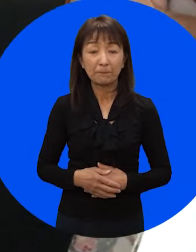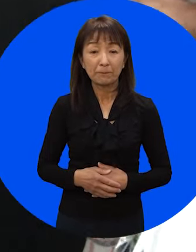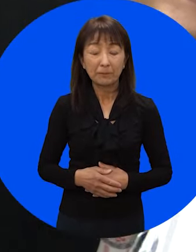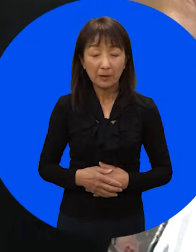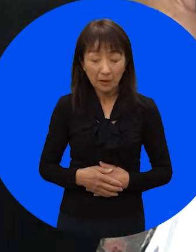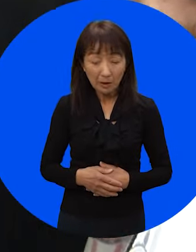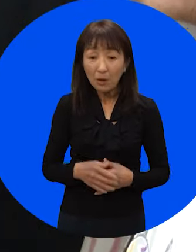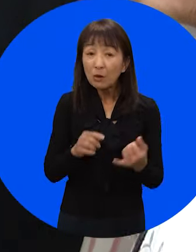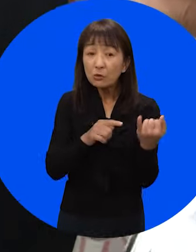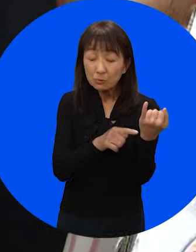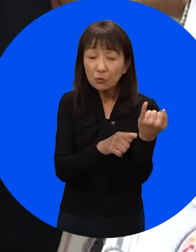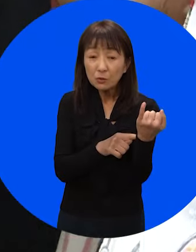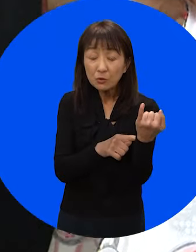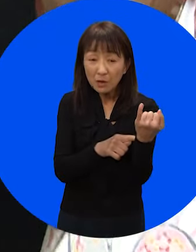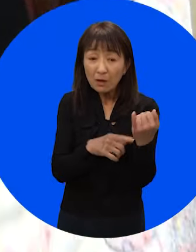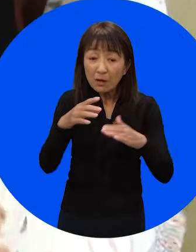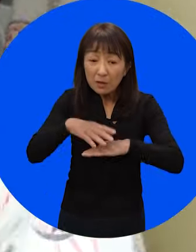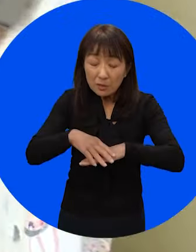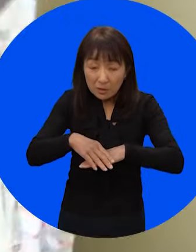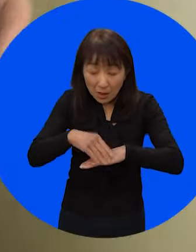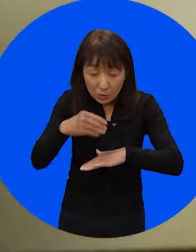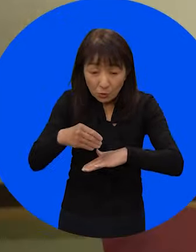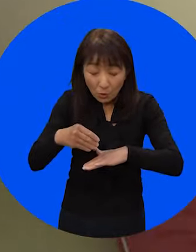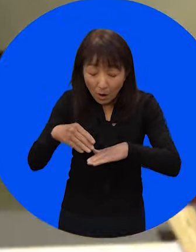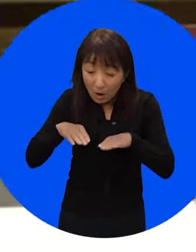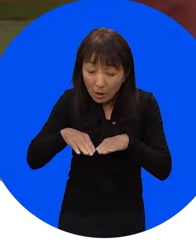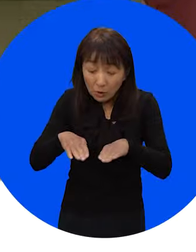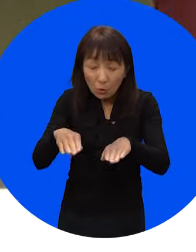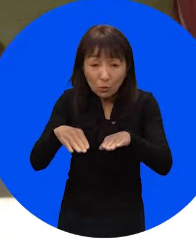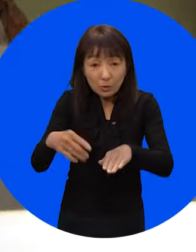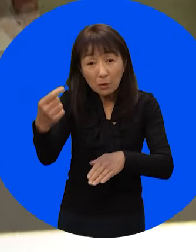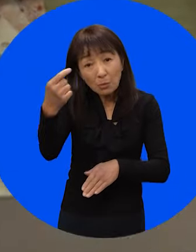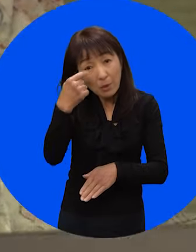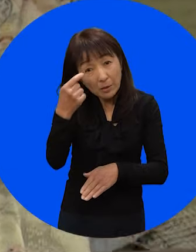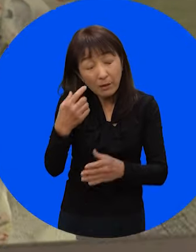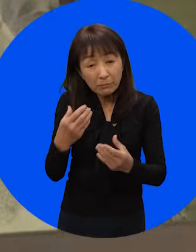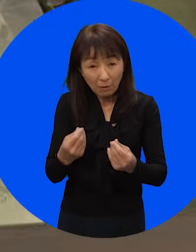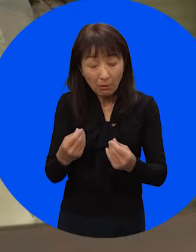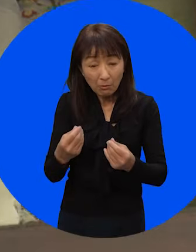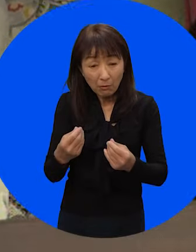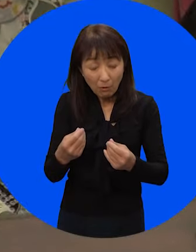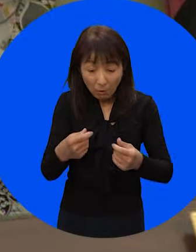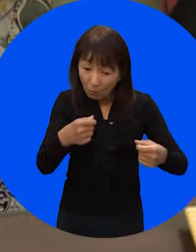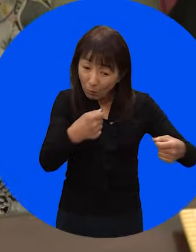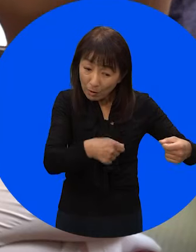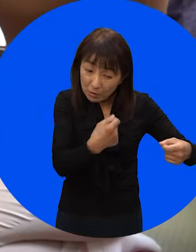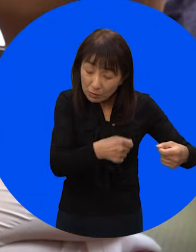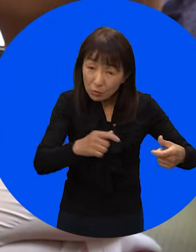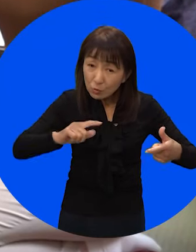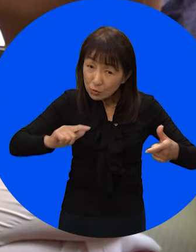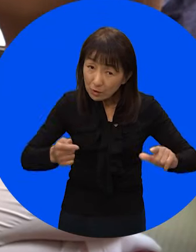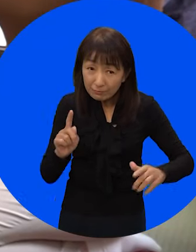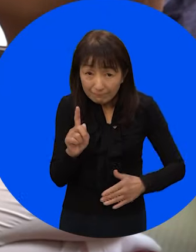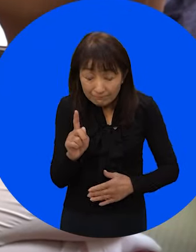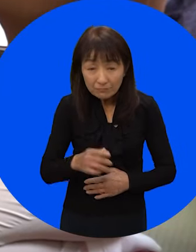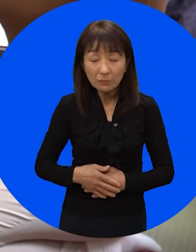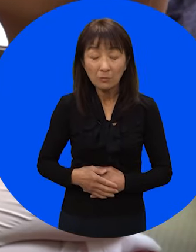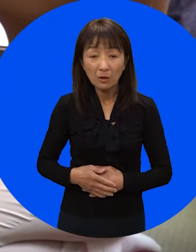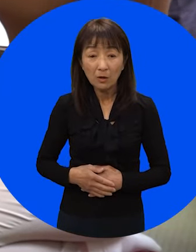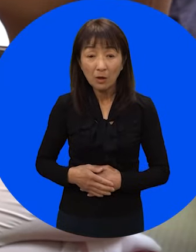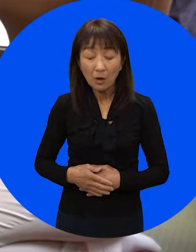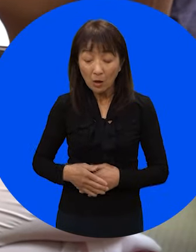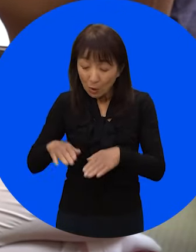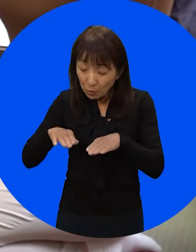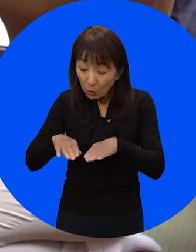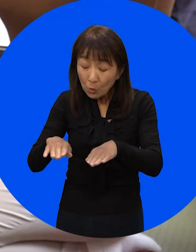いた藤本さん、洋裁と和裁はどのようなところが違うのでしょう。 洋裁っていうのはそもそ